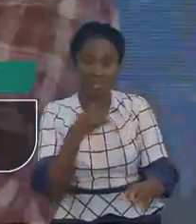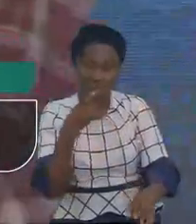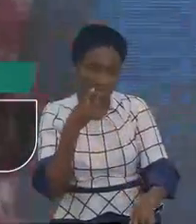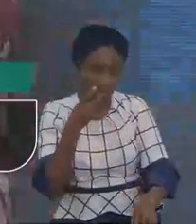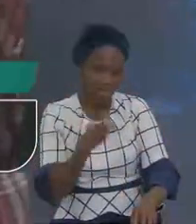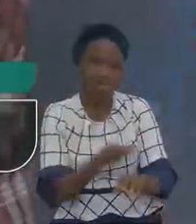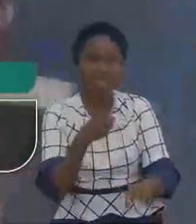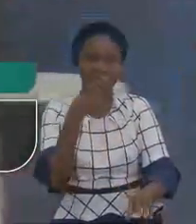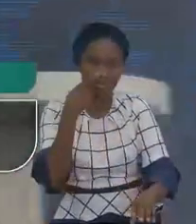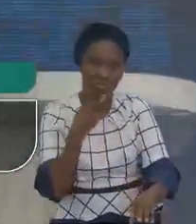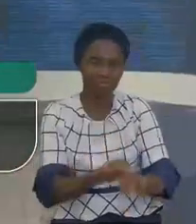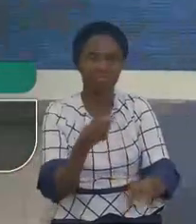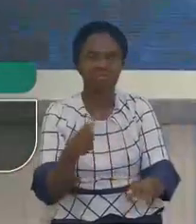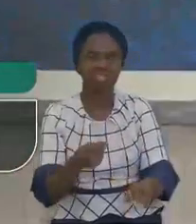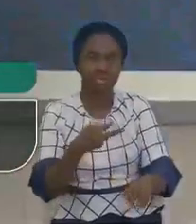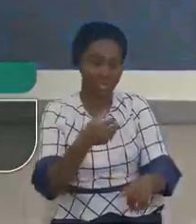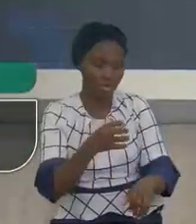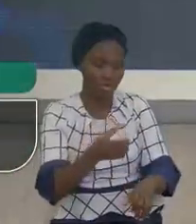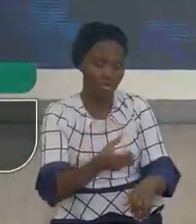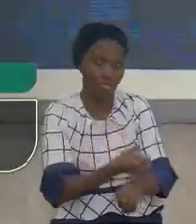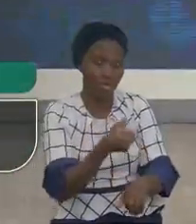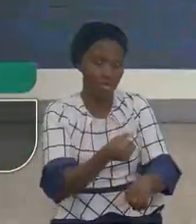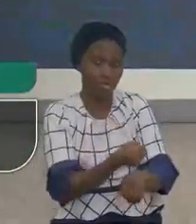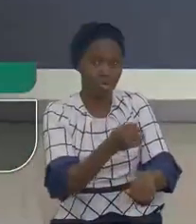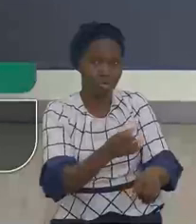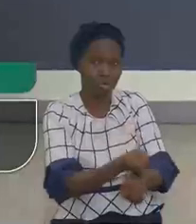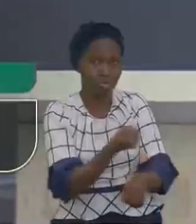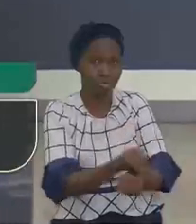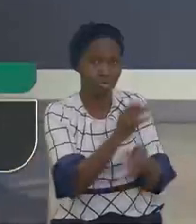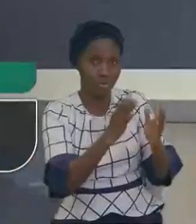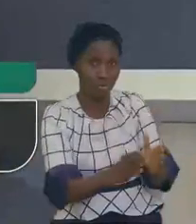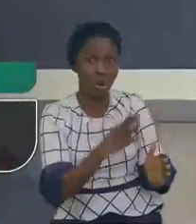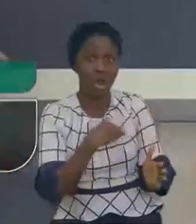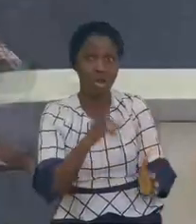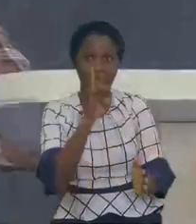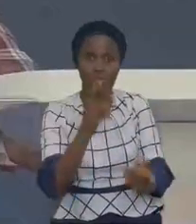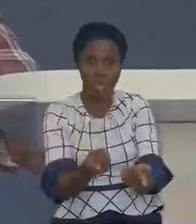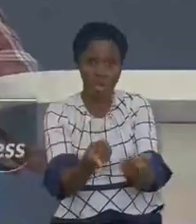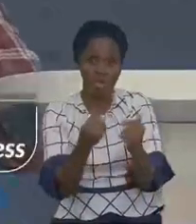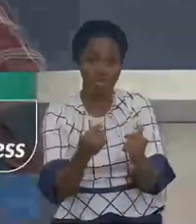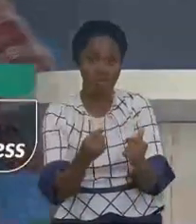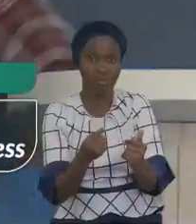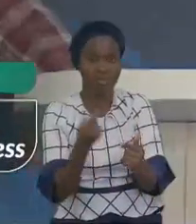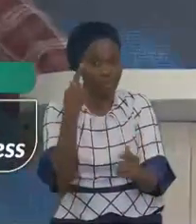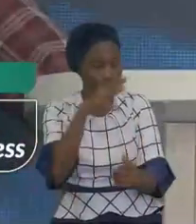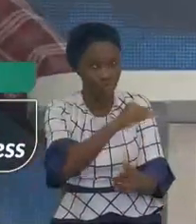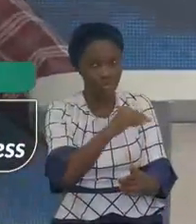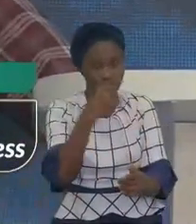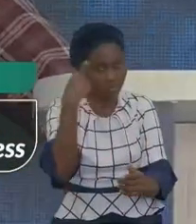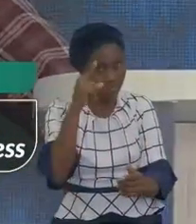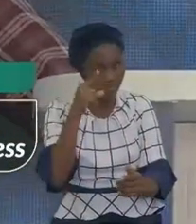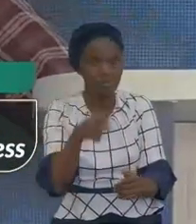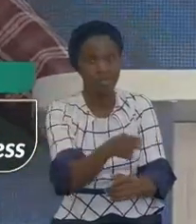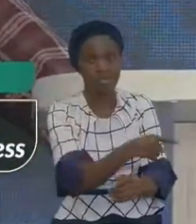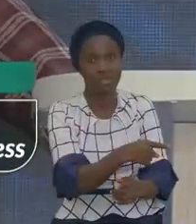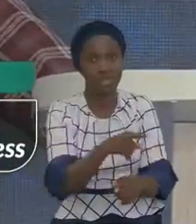savez, ils avaient l'eau du rocher, mais ils n'avaient pas la volonté pour la